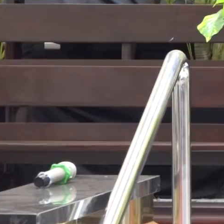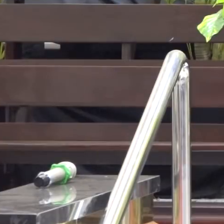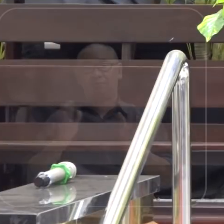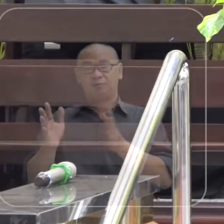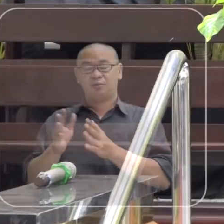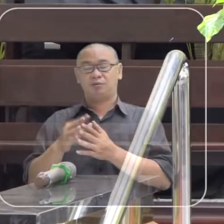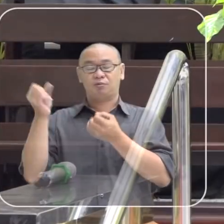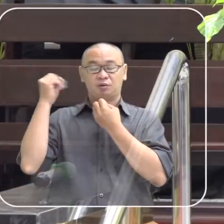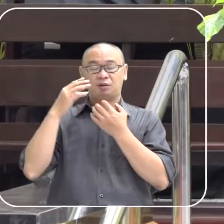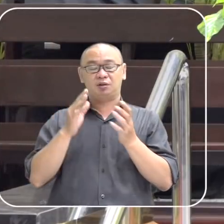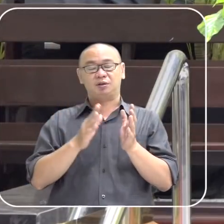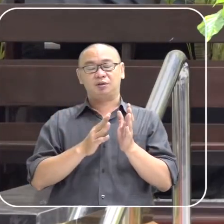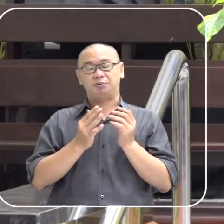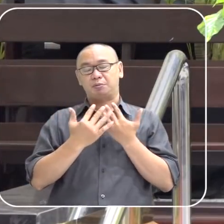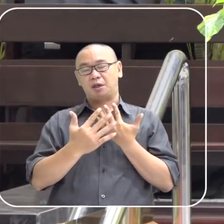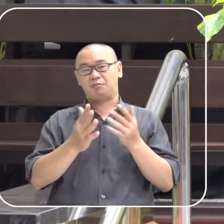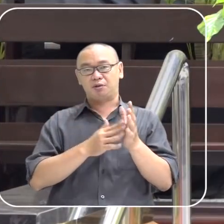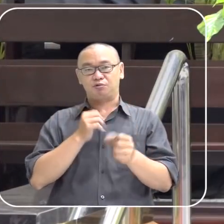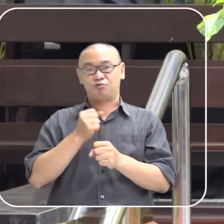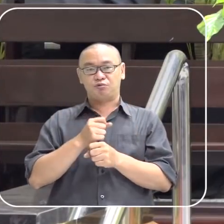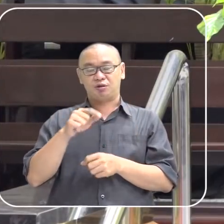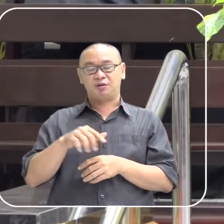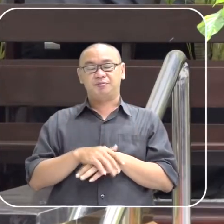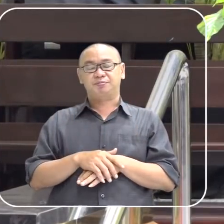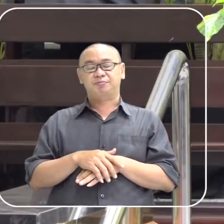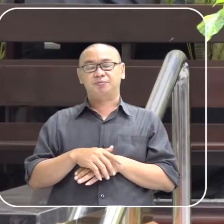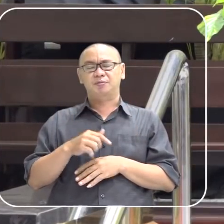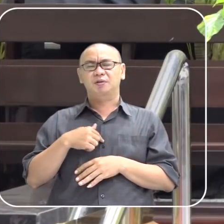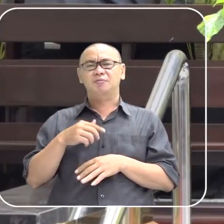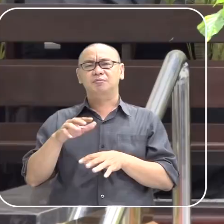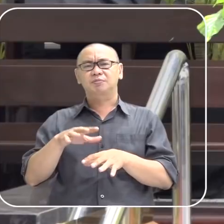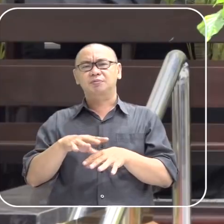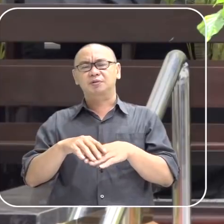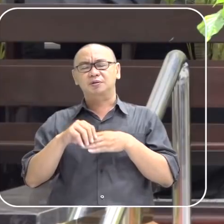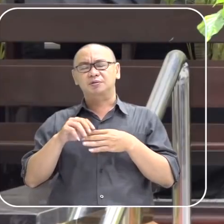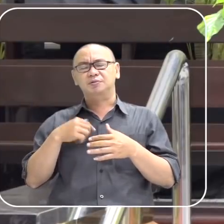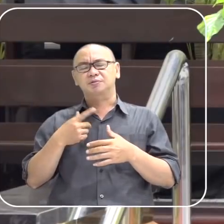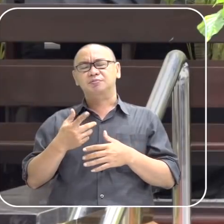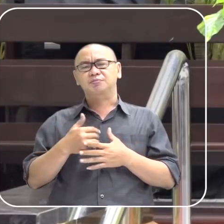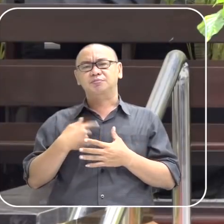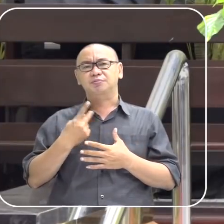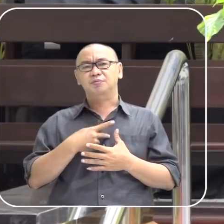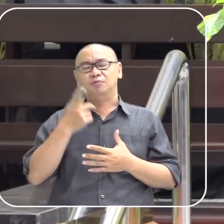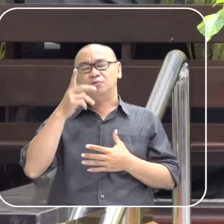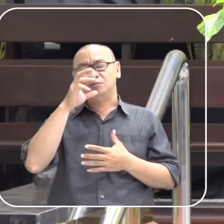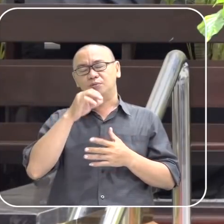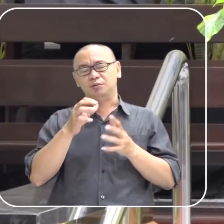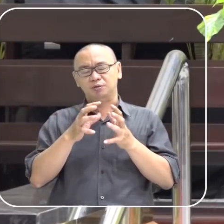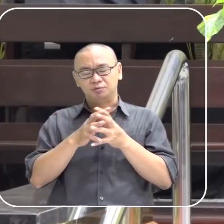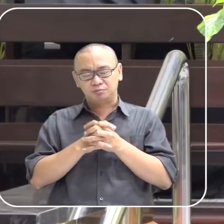Demikian Warta Jemaat Minggu ini. Kini saya mengajak setiap kita untuk mengambil waktu teduh